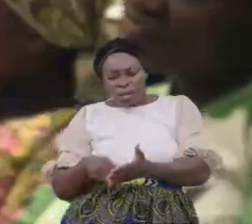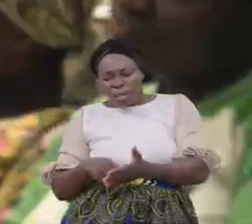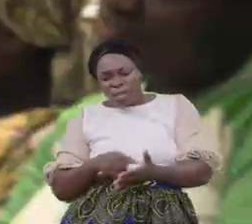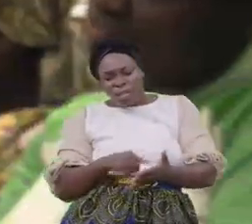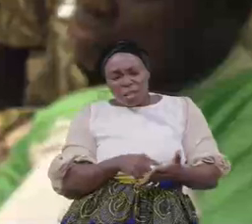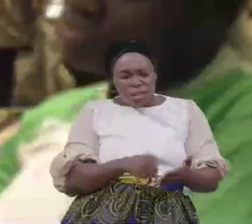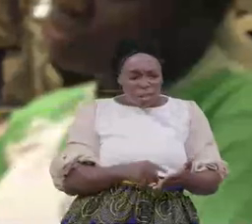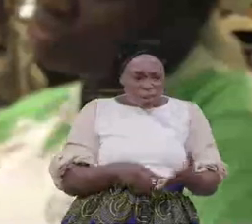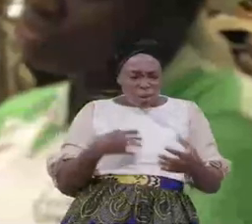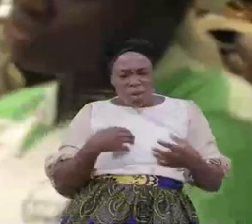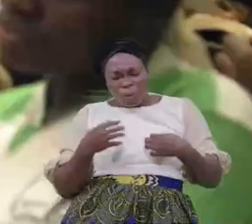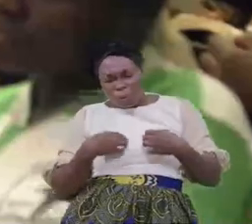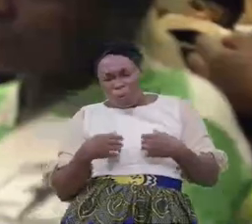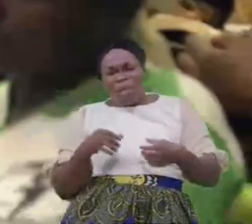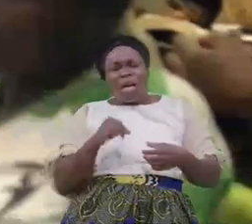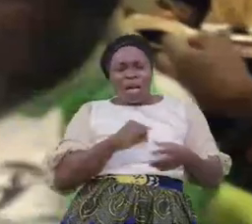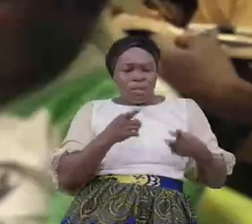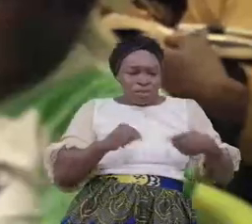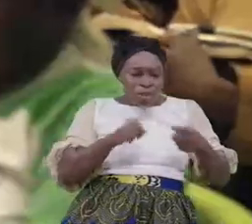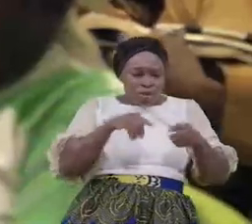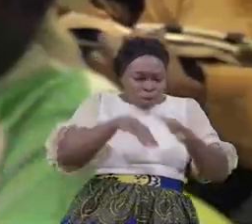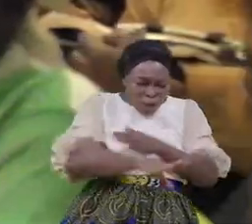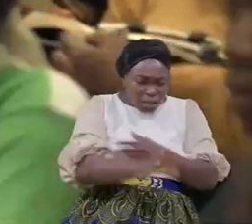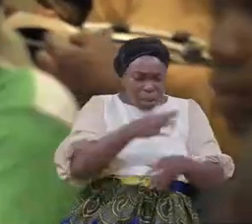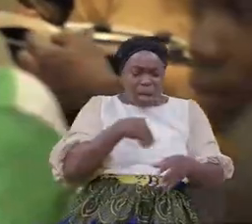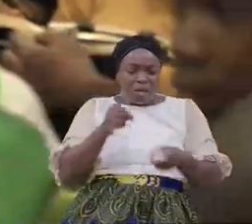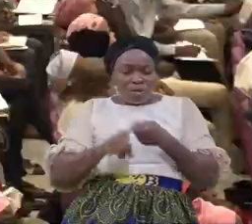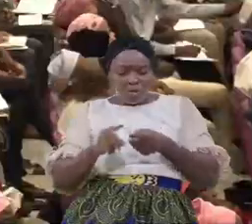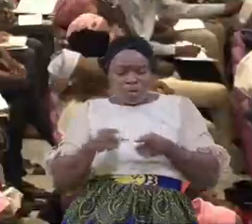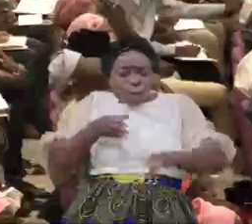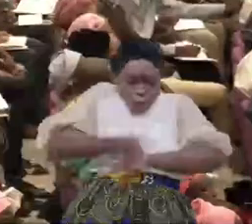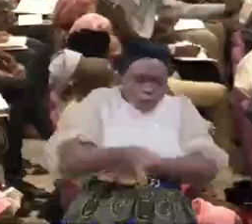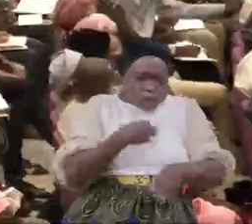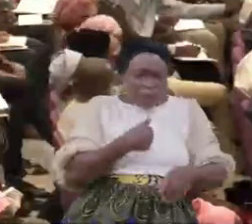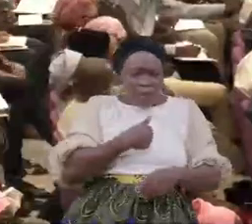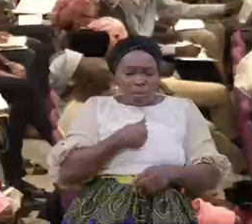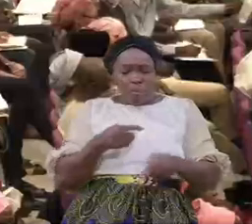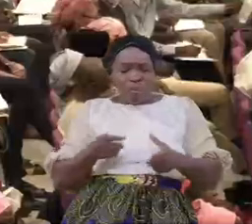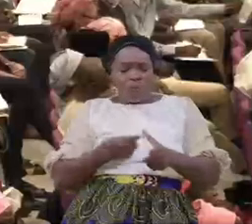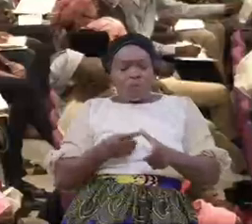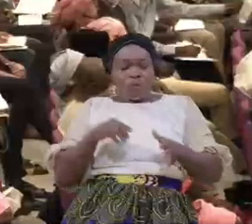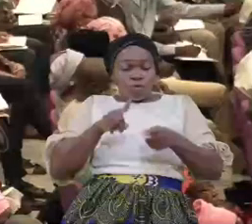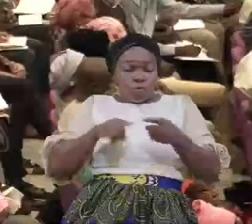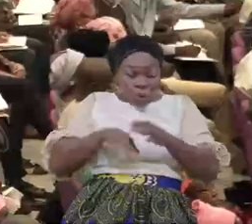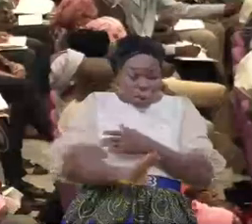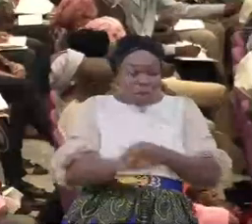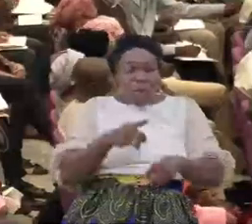être guéri? Il commence à raconter des histoires et que quand l'ange vient agiter l'eau et que je vais aller,